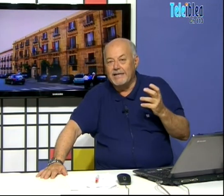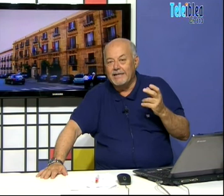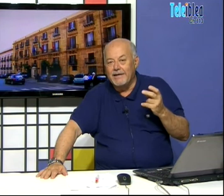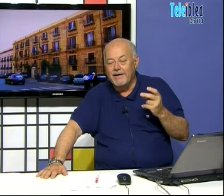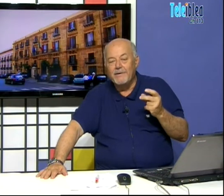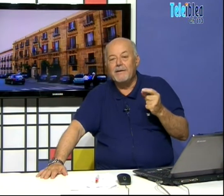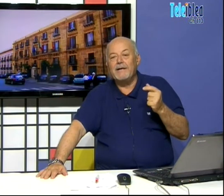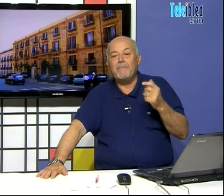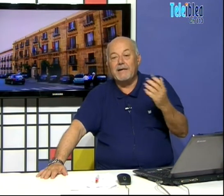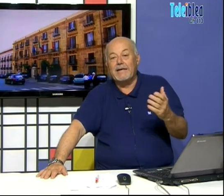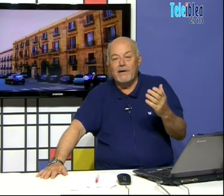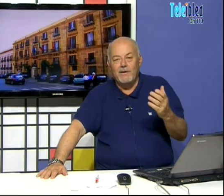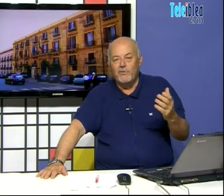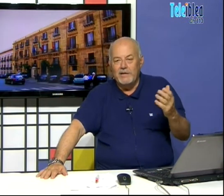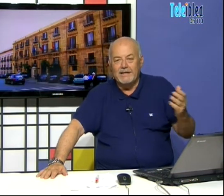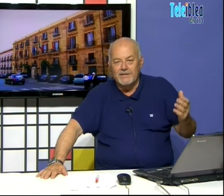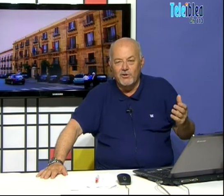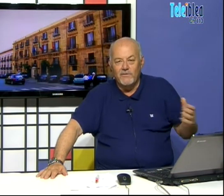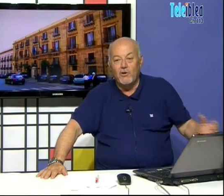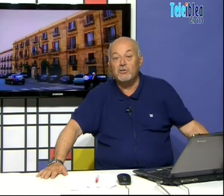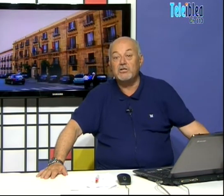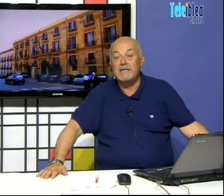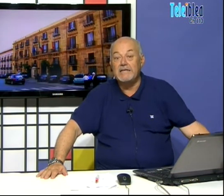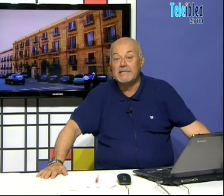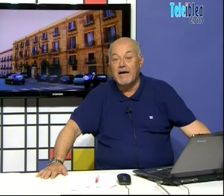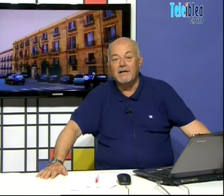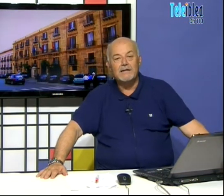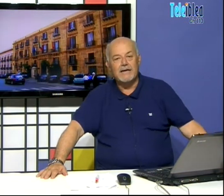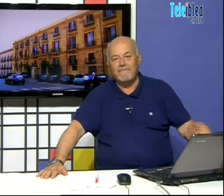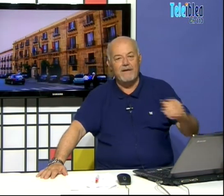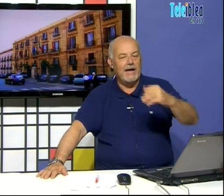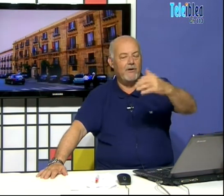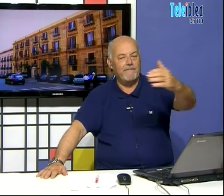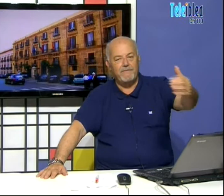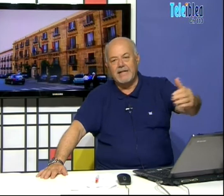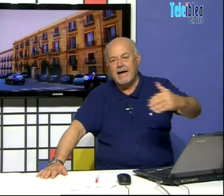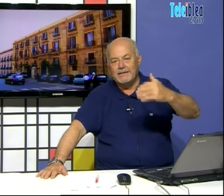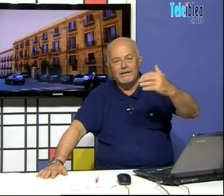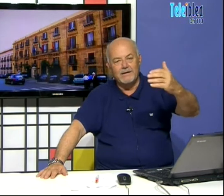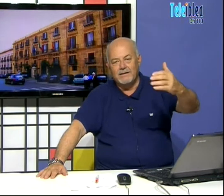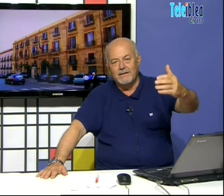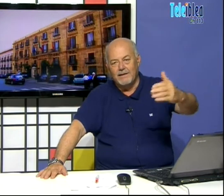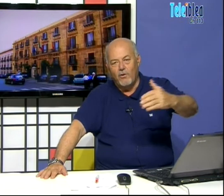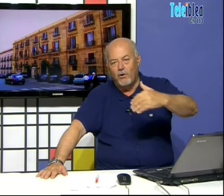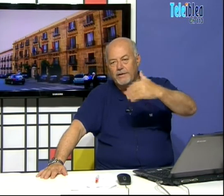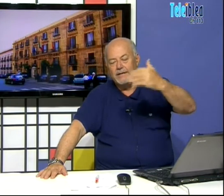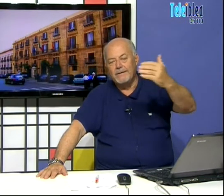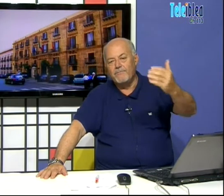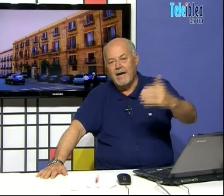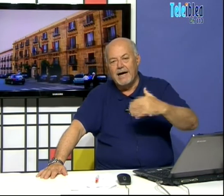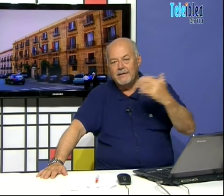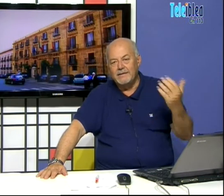velocizzazione dell'iter, perché quando gli iter sono veloci si rischia che vengano affidati